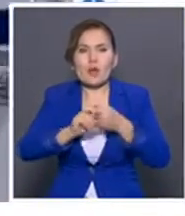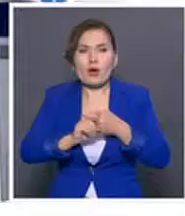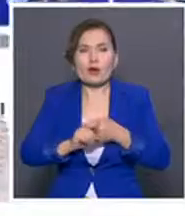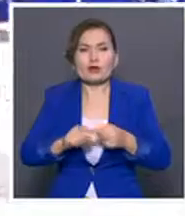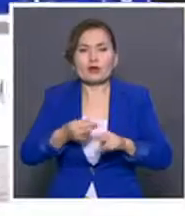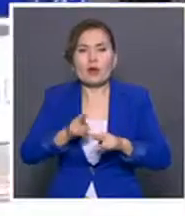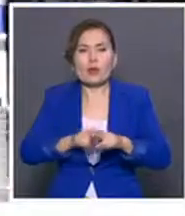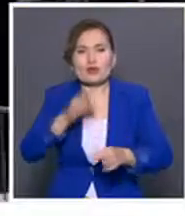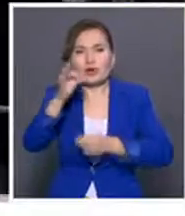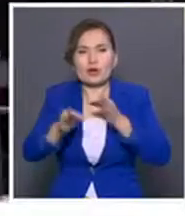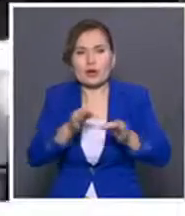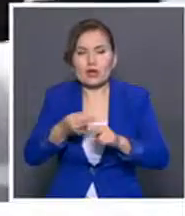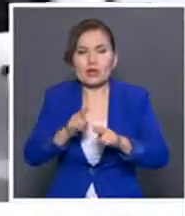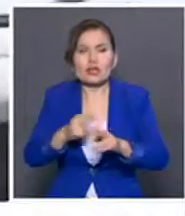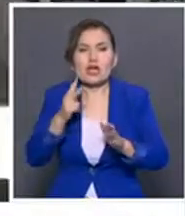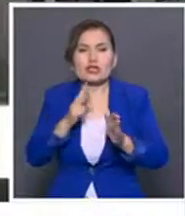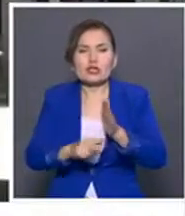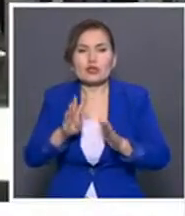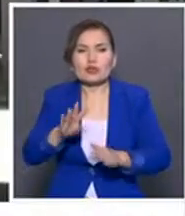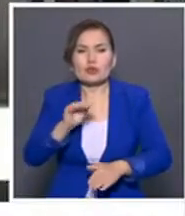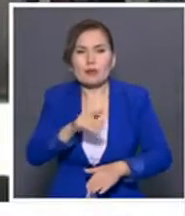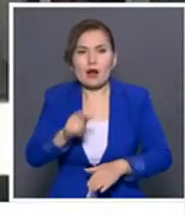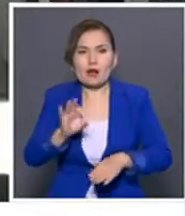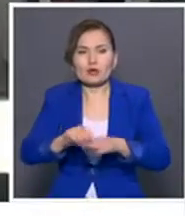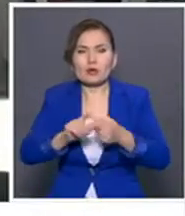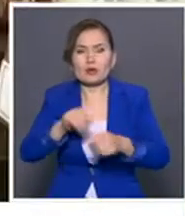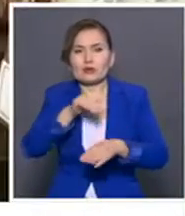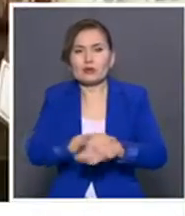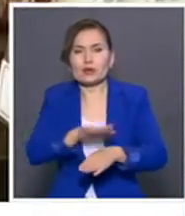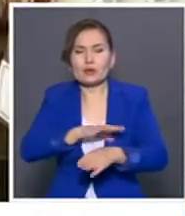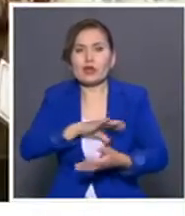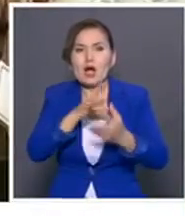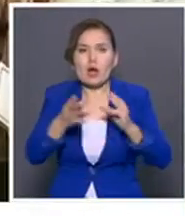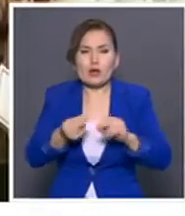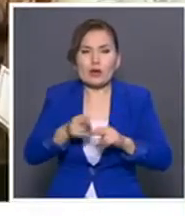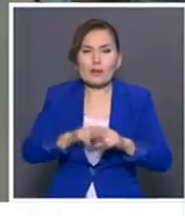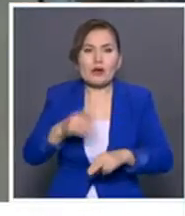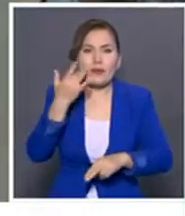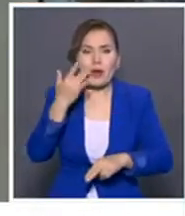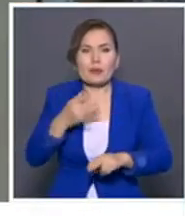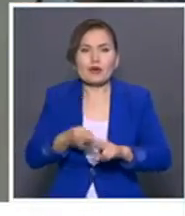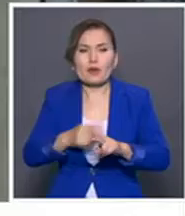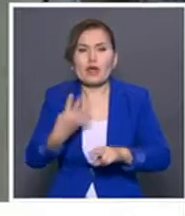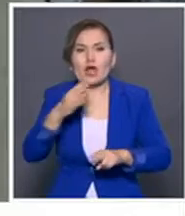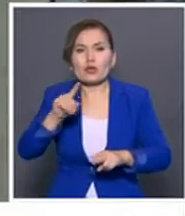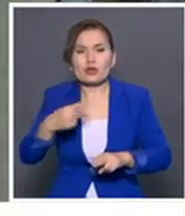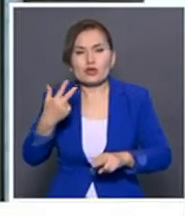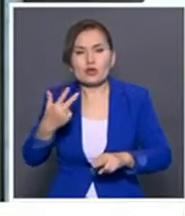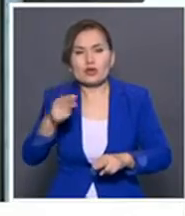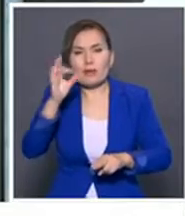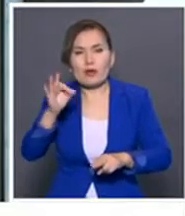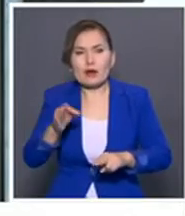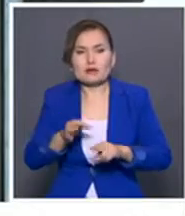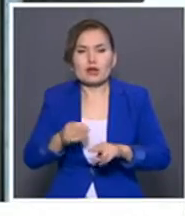диагнозы 84,5 мыңдай адамға қойылды. Associated Press агенттігі жүргізген сауалнама қорытындысына қарағанда америкалықтардың 4-тен 3 бөлігі үйден